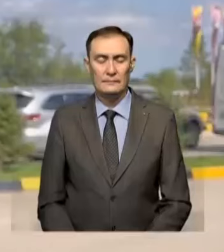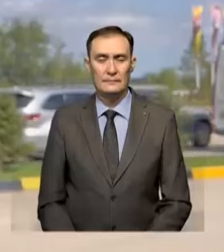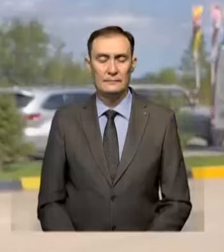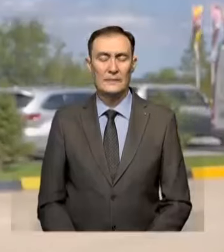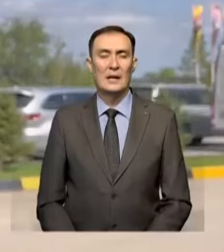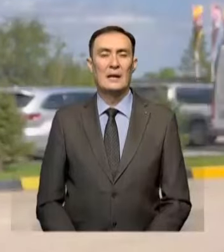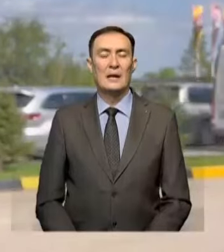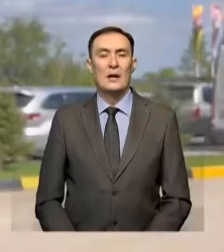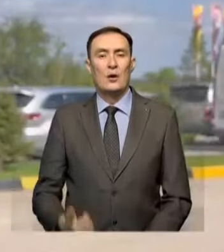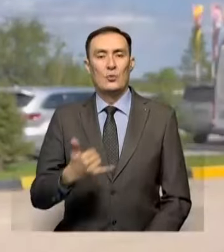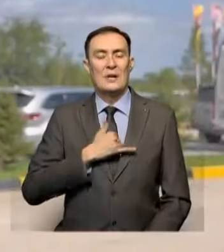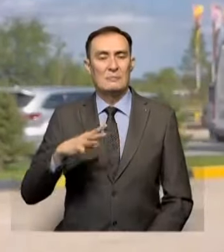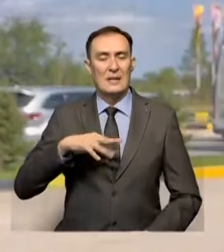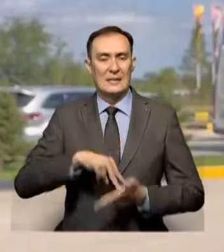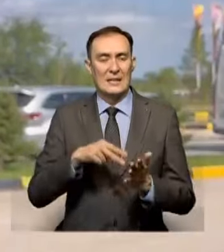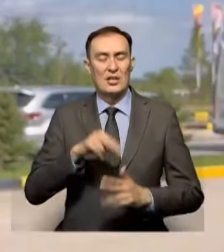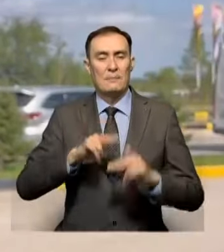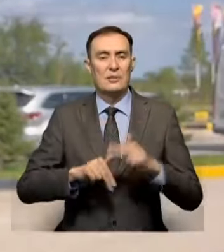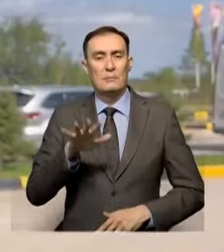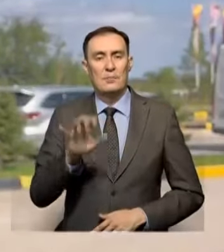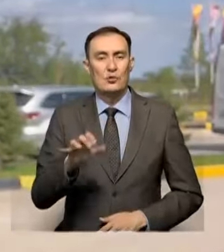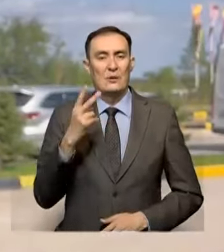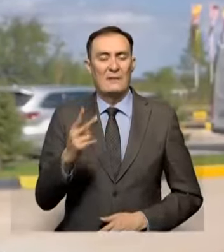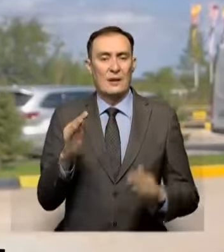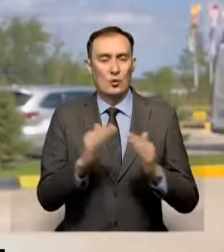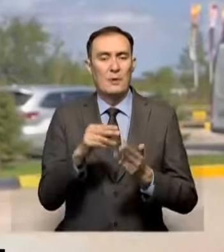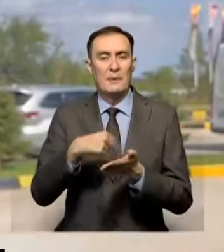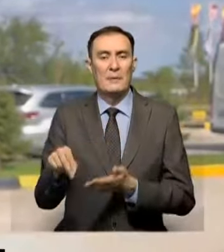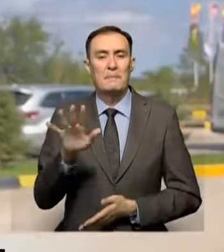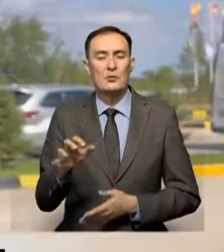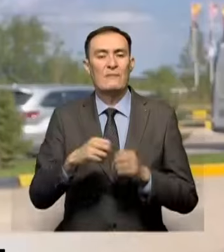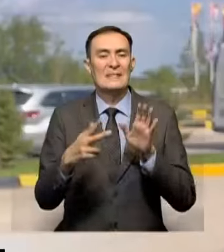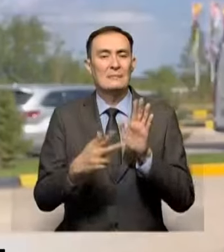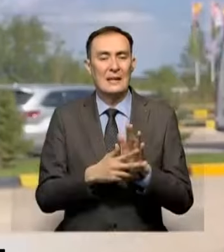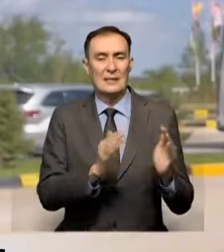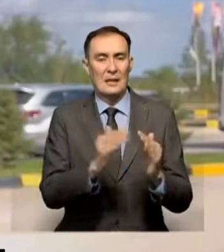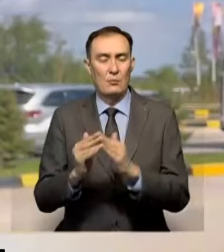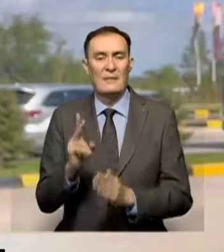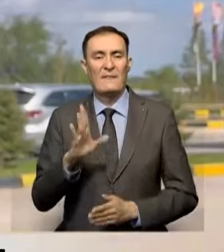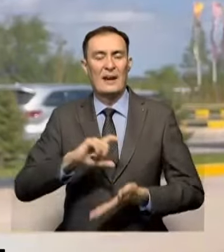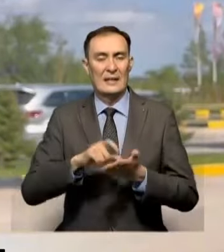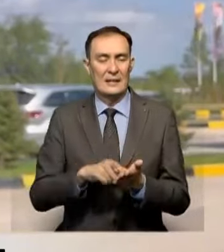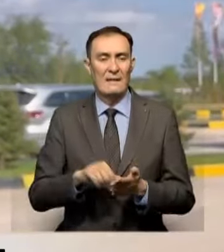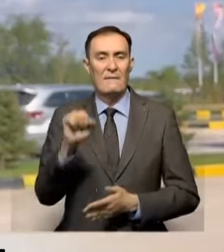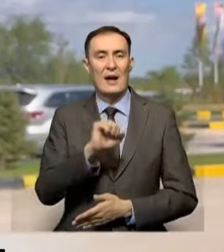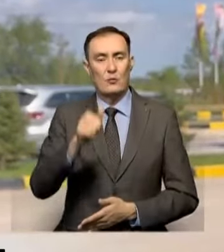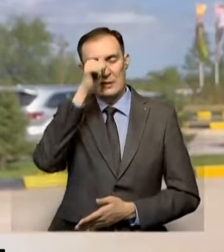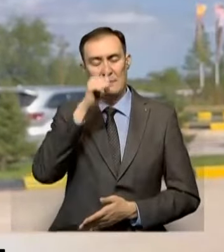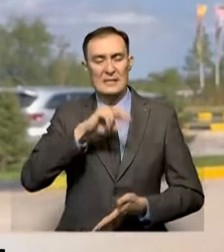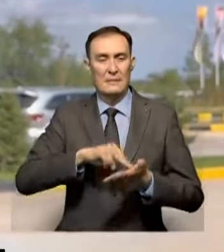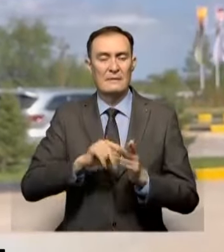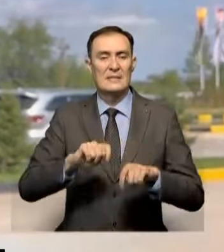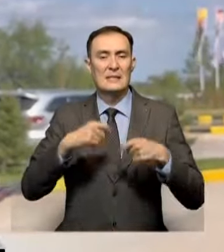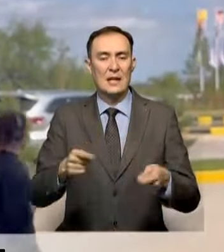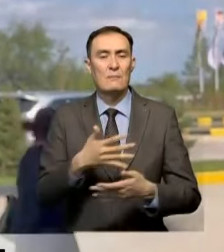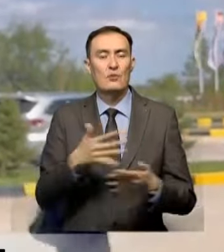518. Перед нами стояла задача построить 502 дома и приобрести 518 домов и квартир. В августе запланировано сдать